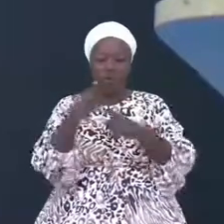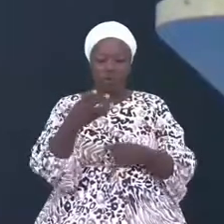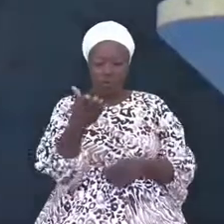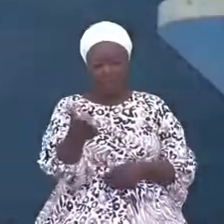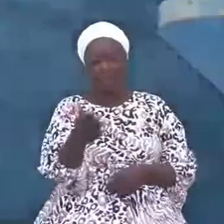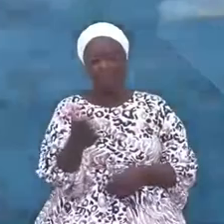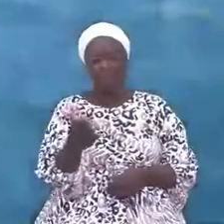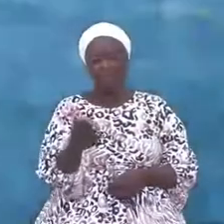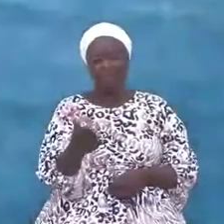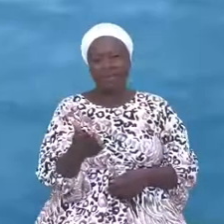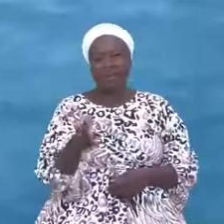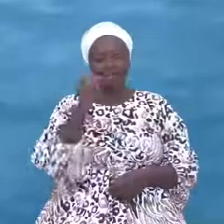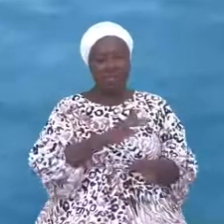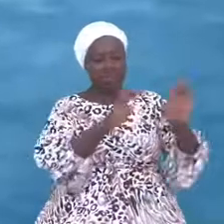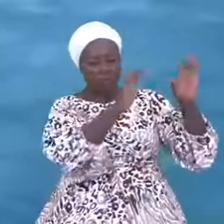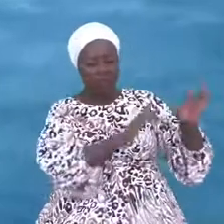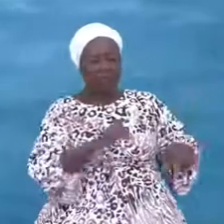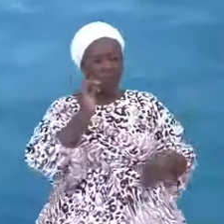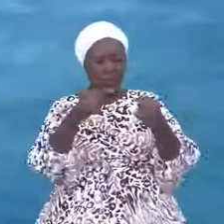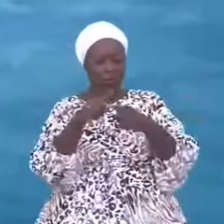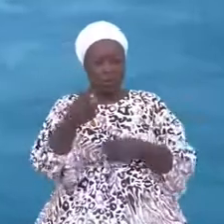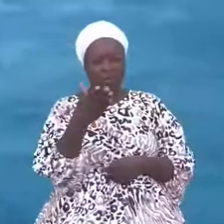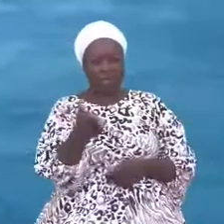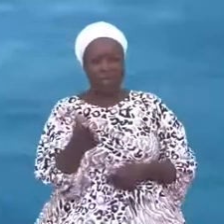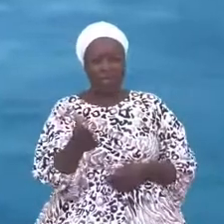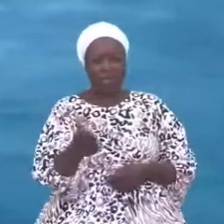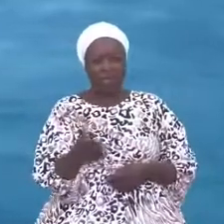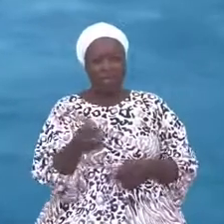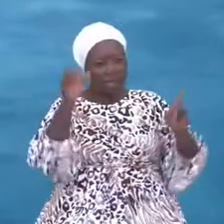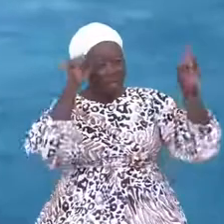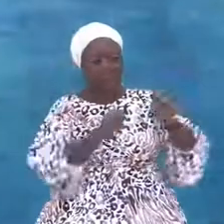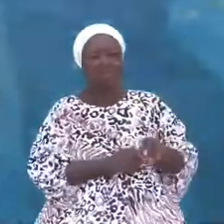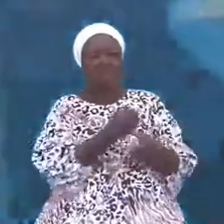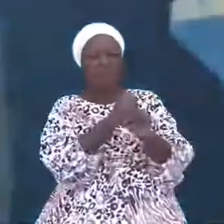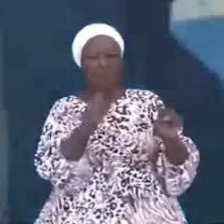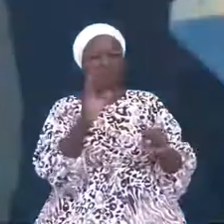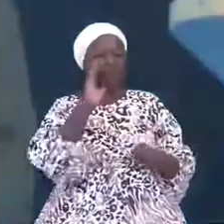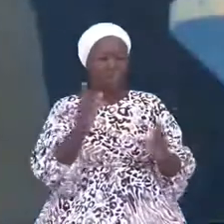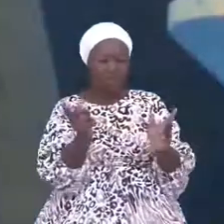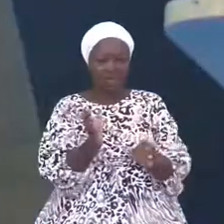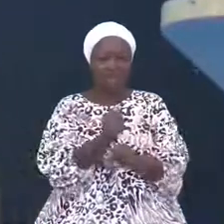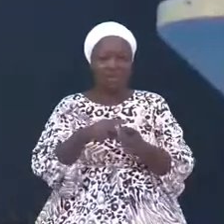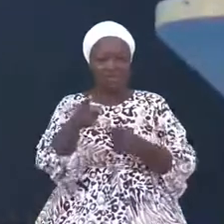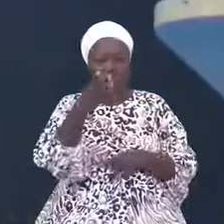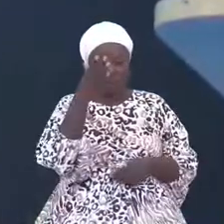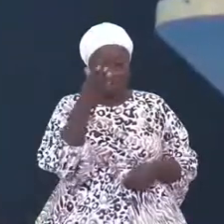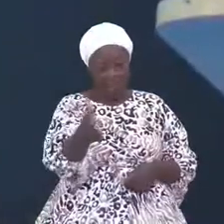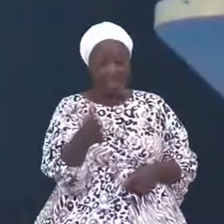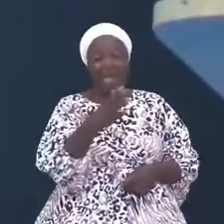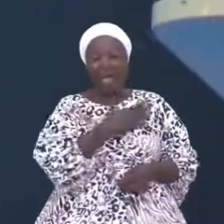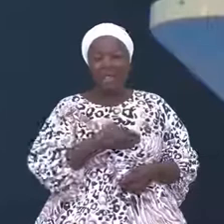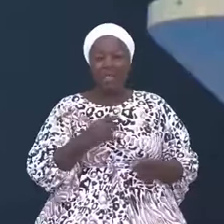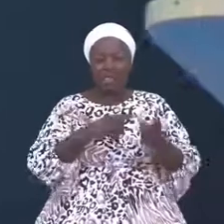là-bas, la miséricorde du Seigneur va t'atteindre là-bas. Sa compassion va t'atteindre là-bas. Son salut